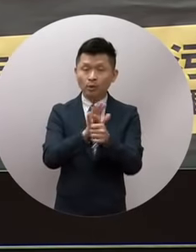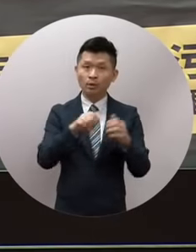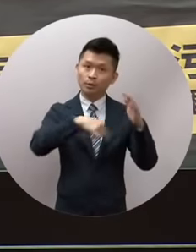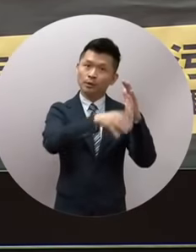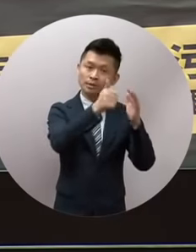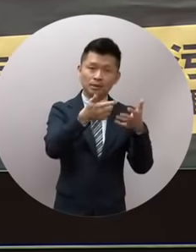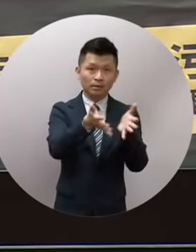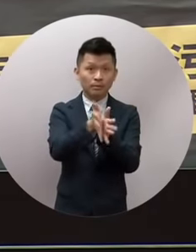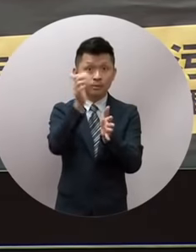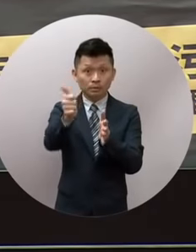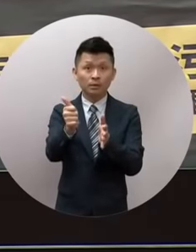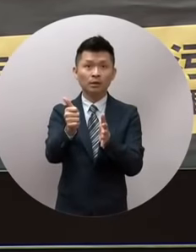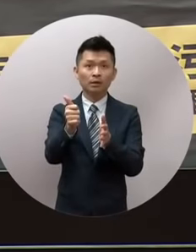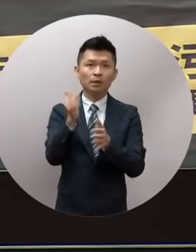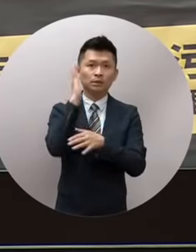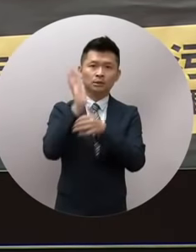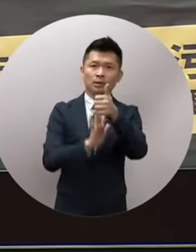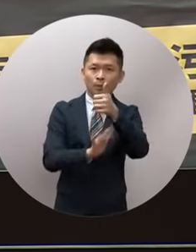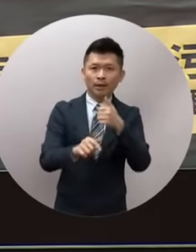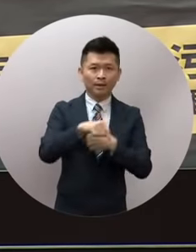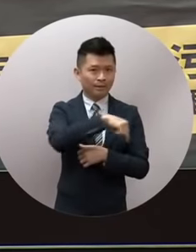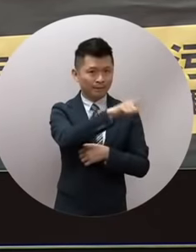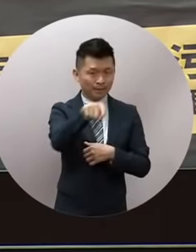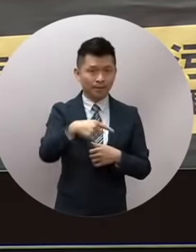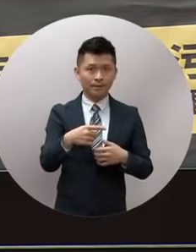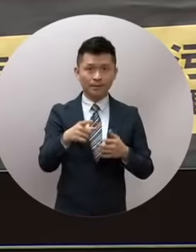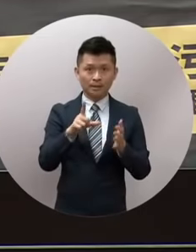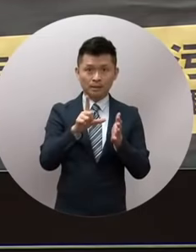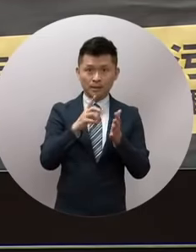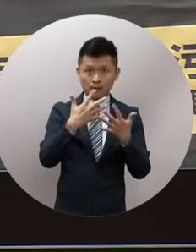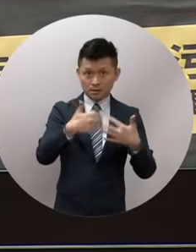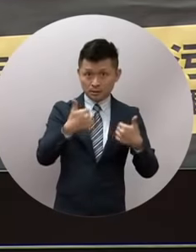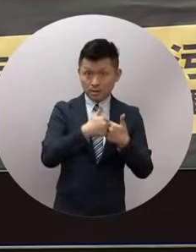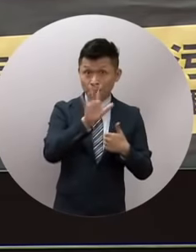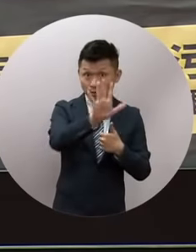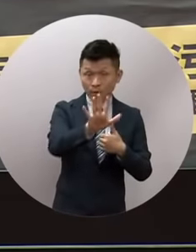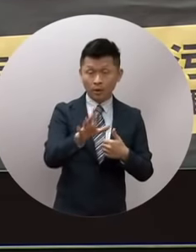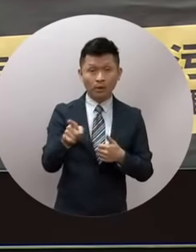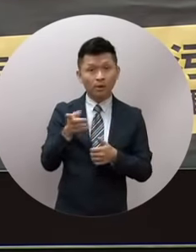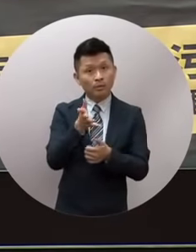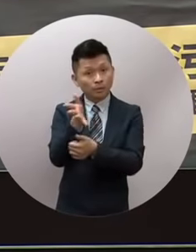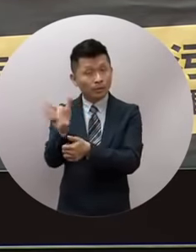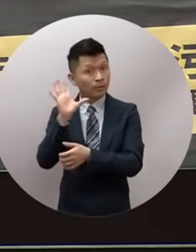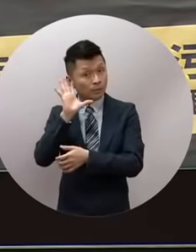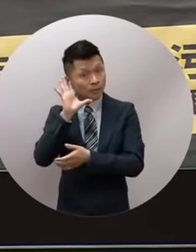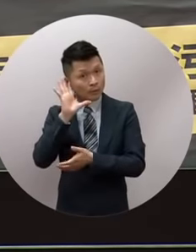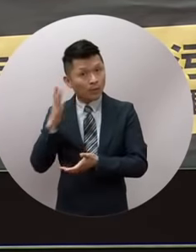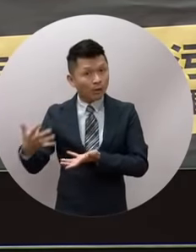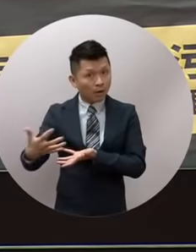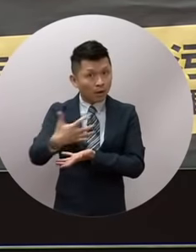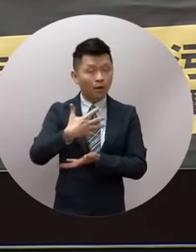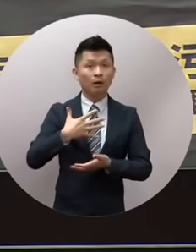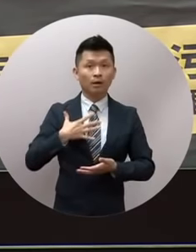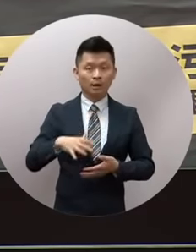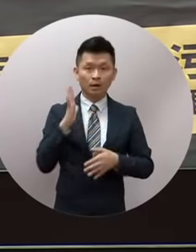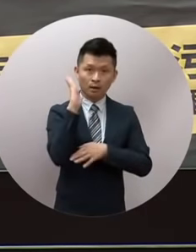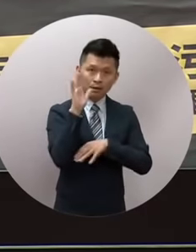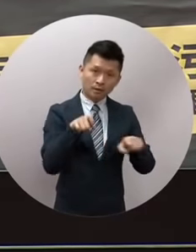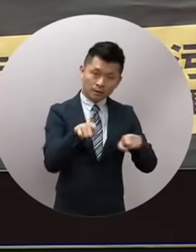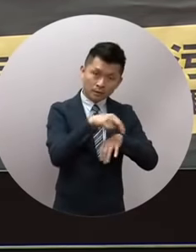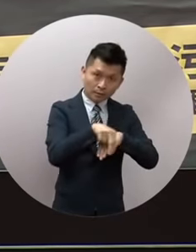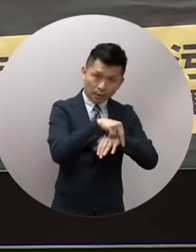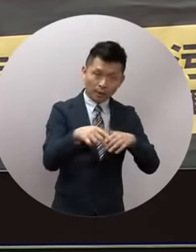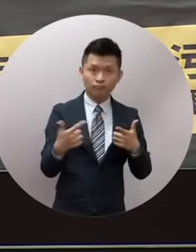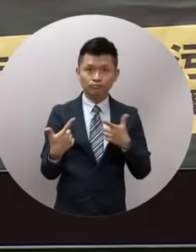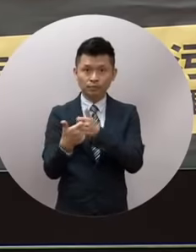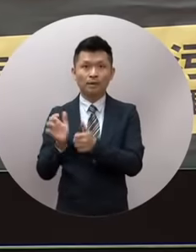院长、部长，或者是说政委等等，都能够有机会说，我们真正听到他们的心声，听到他们的需求之后，我们的推动的政策才有可能让他们